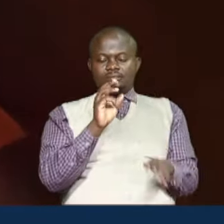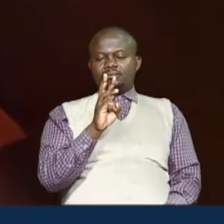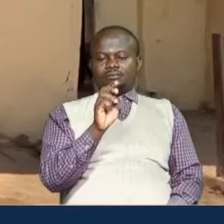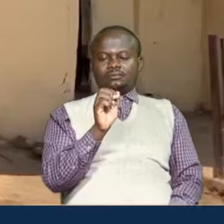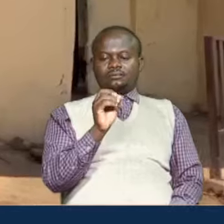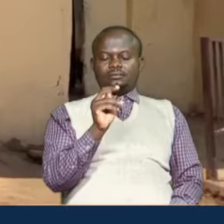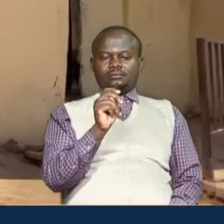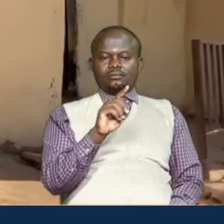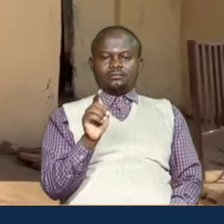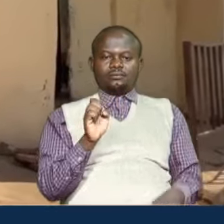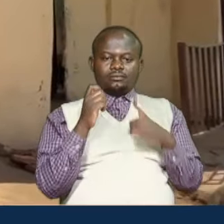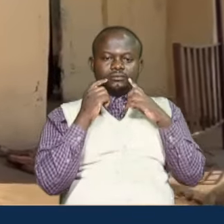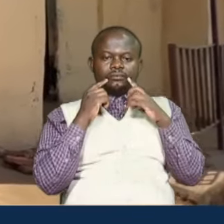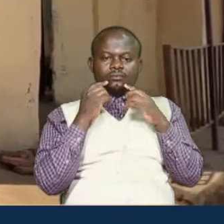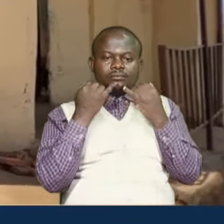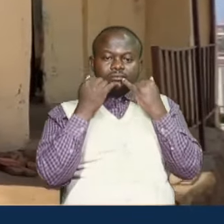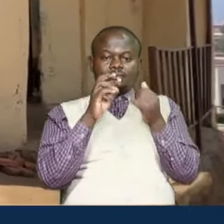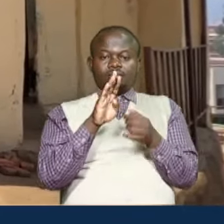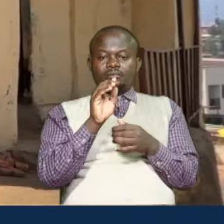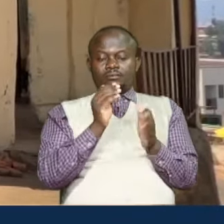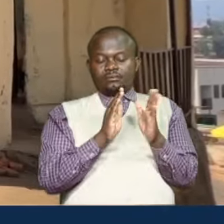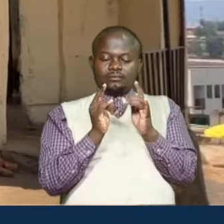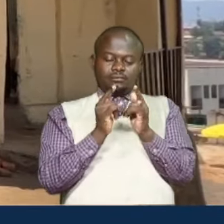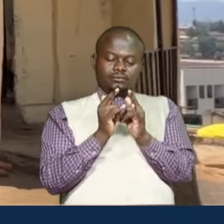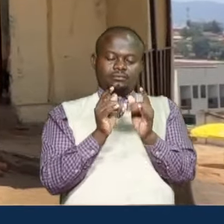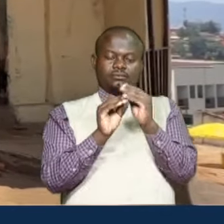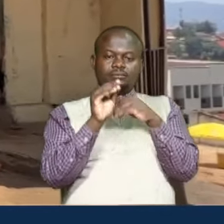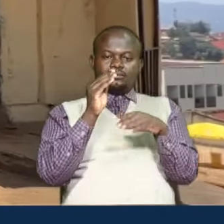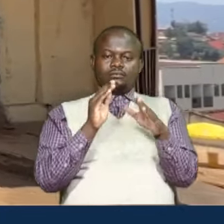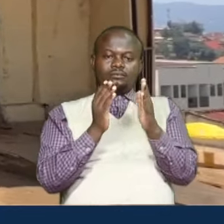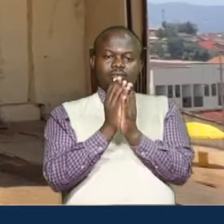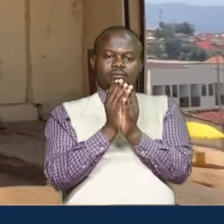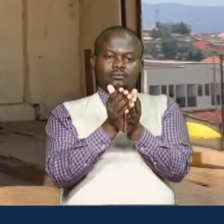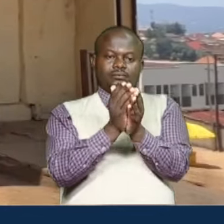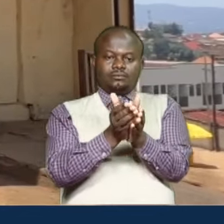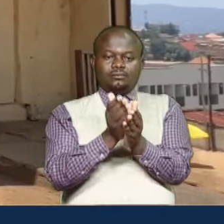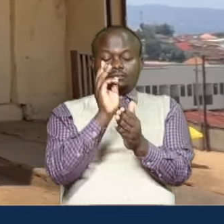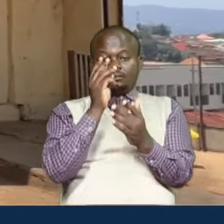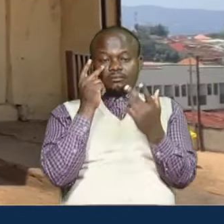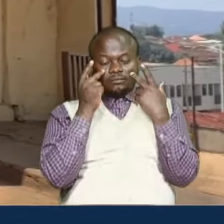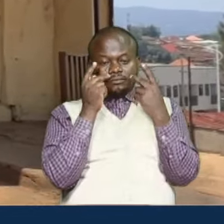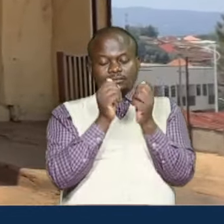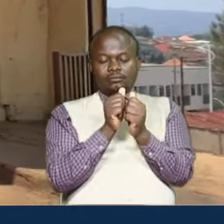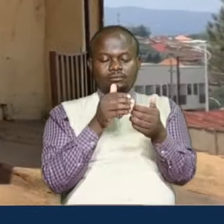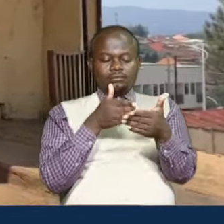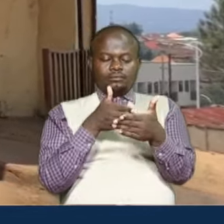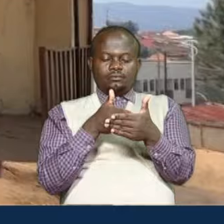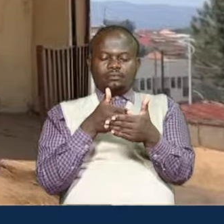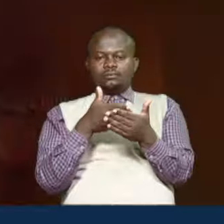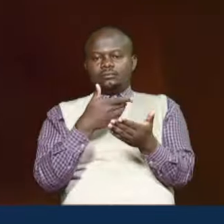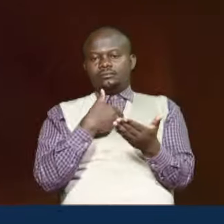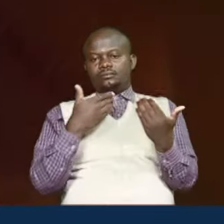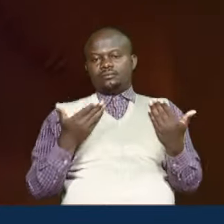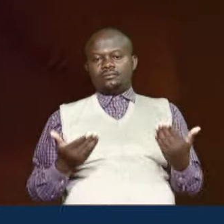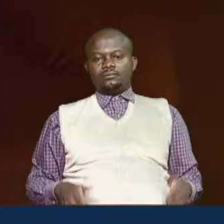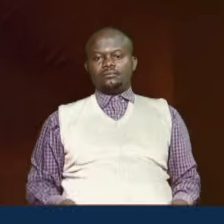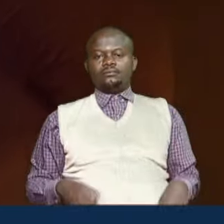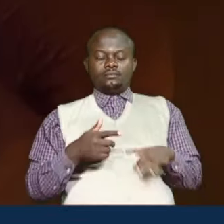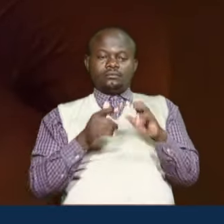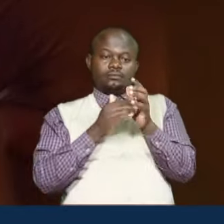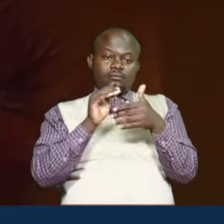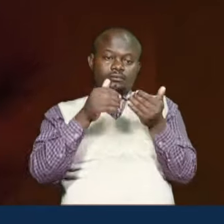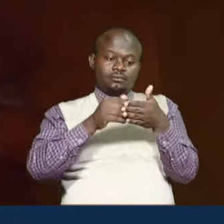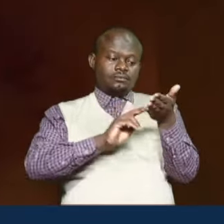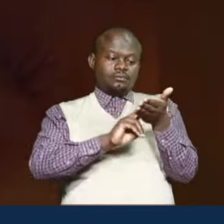Paul yabwiye RBA ko hateguwe inama n'abacuruzi b'i Rusizi ngo bakazarebera hamwe imbogamizi abacuruzi bahura nazo. Gusa ngo